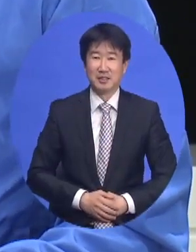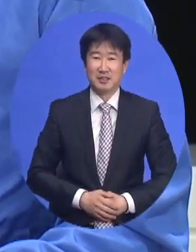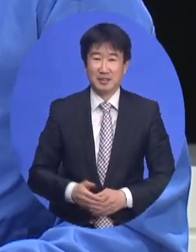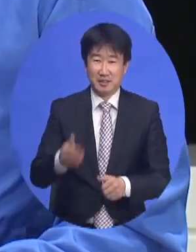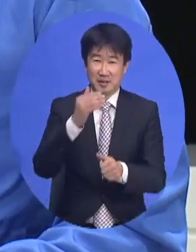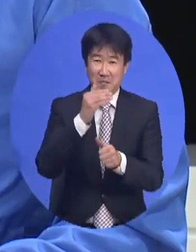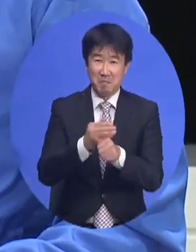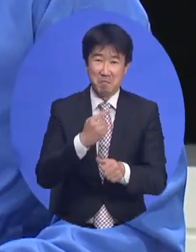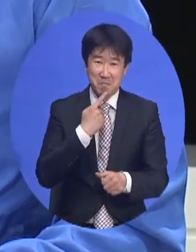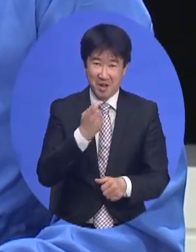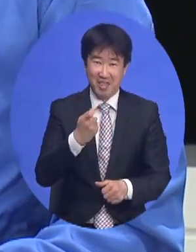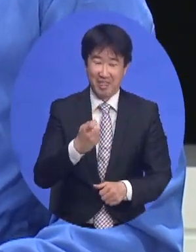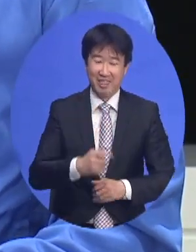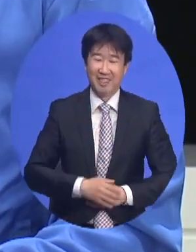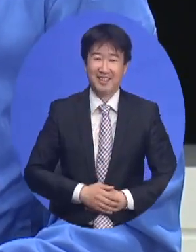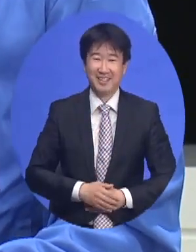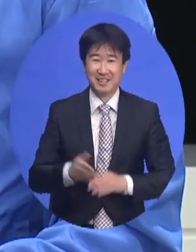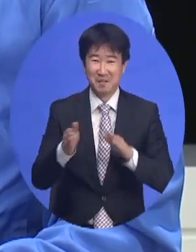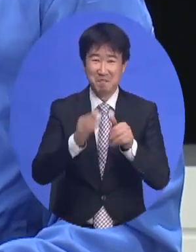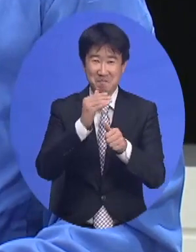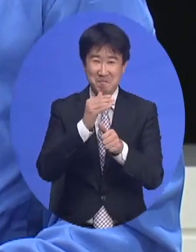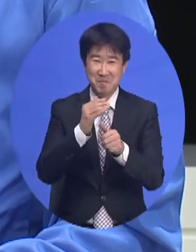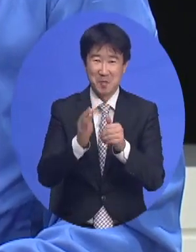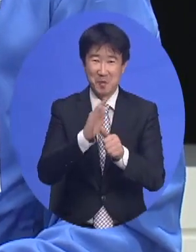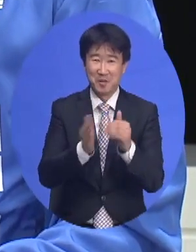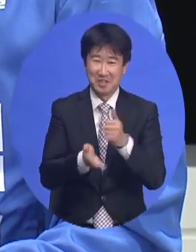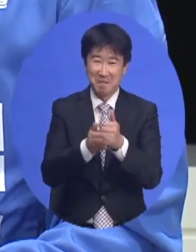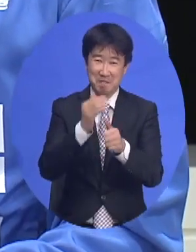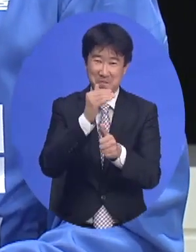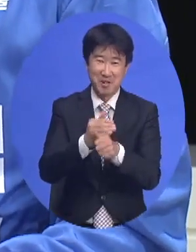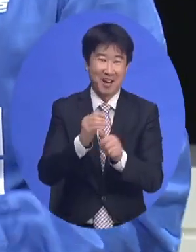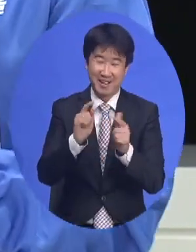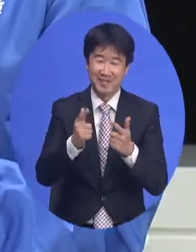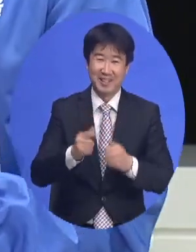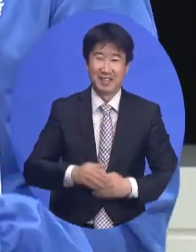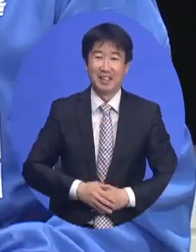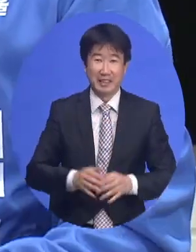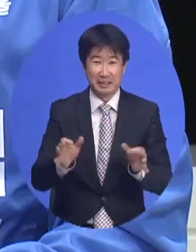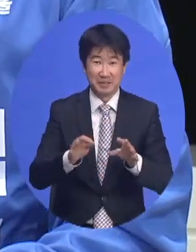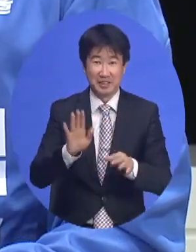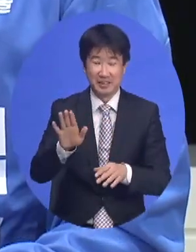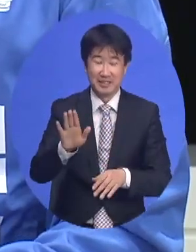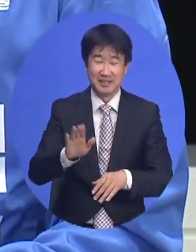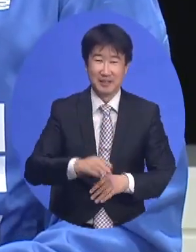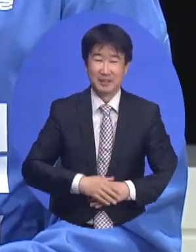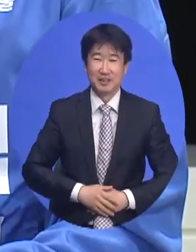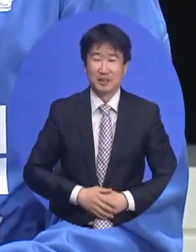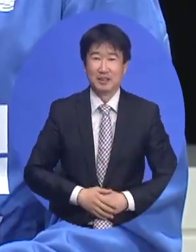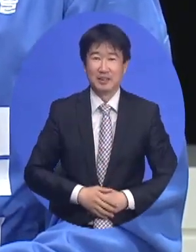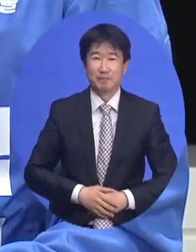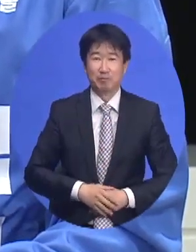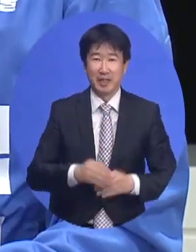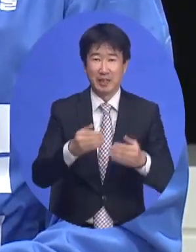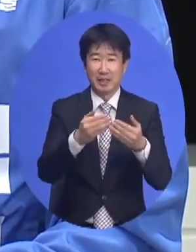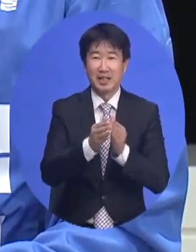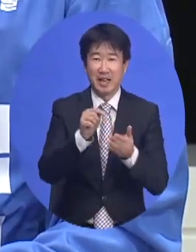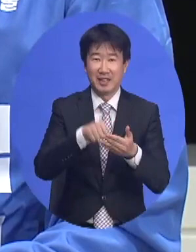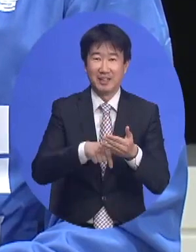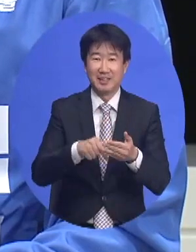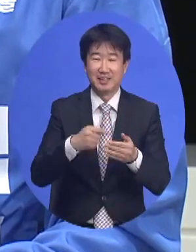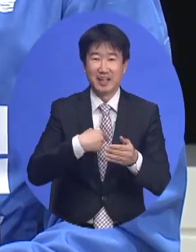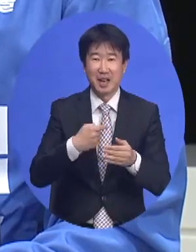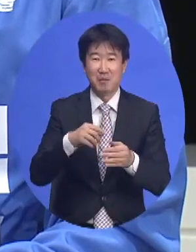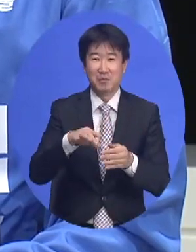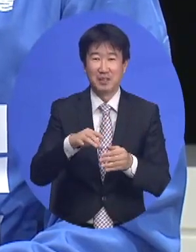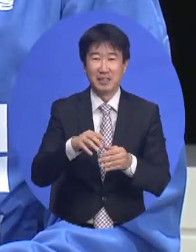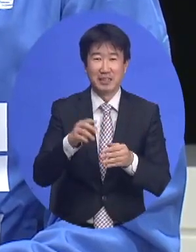컷오프가 될 뻔한 거고 컷오프 된 건 아니었습니다. 아니. 아, 잠깐만요. 그러니까 그 부분은 예. 당내. 재심을 신청해서